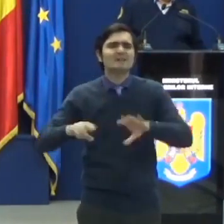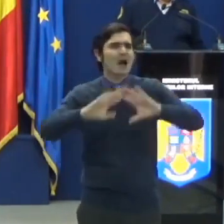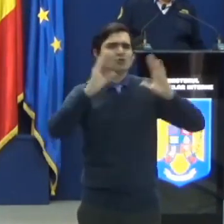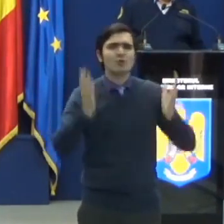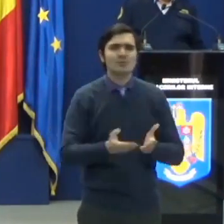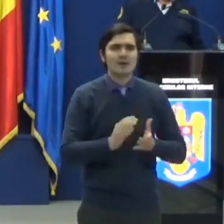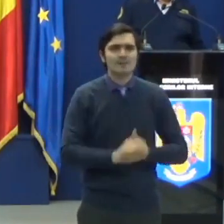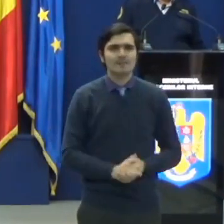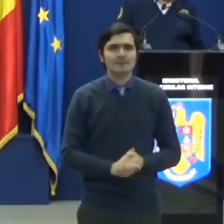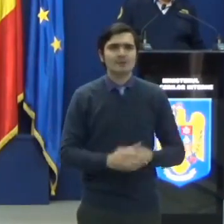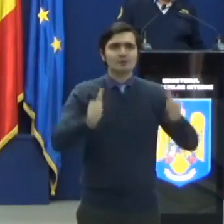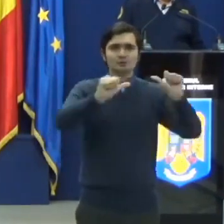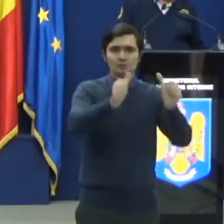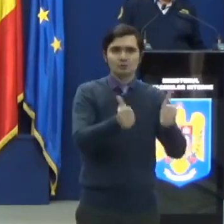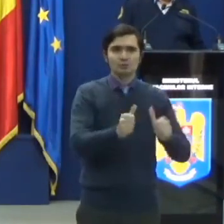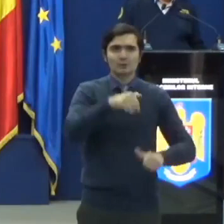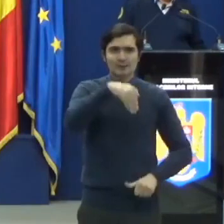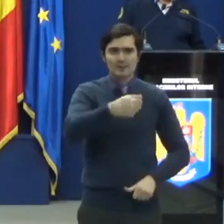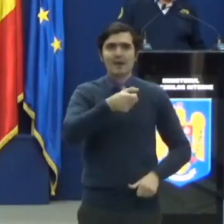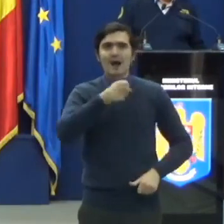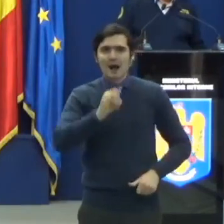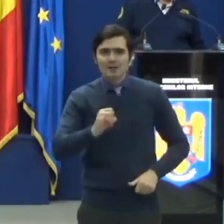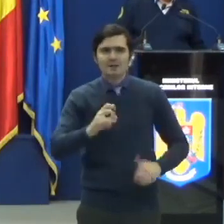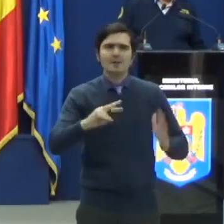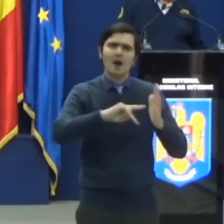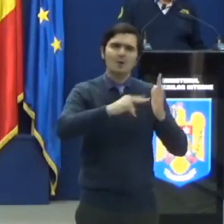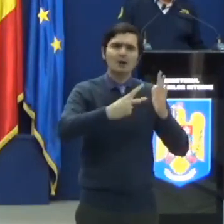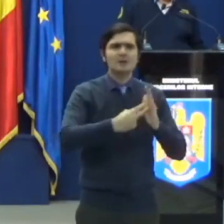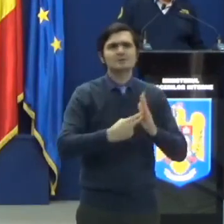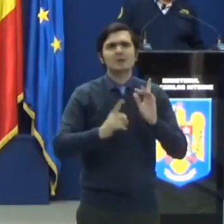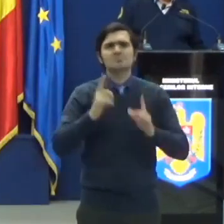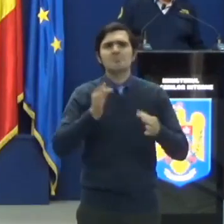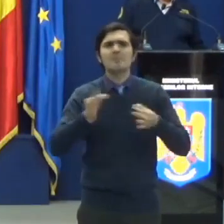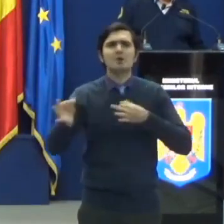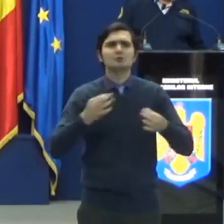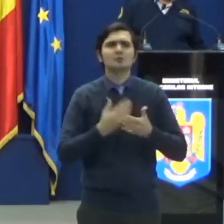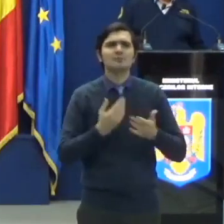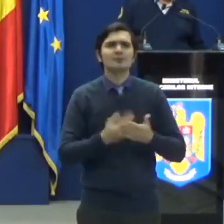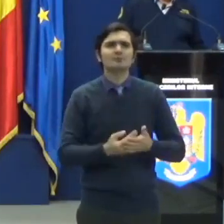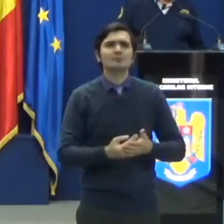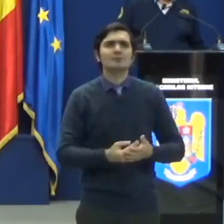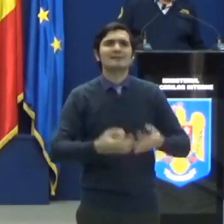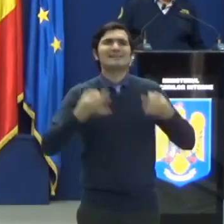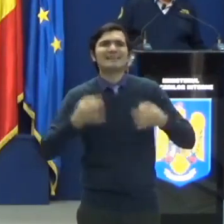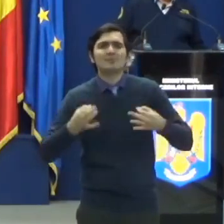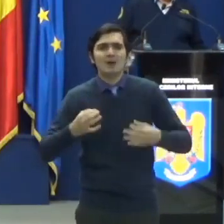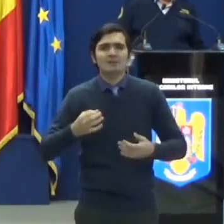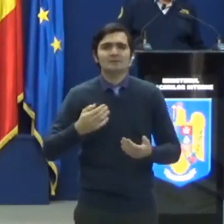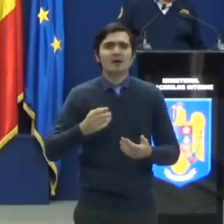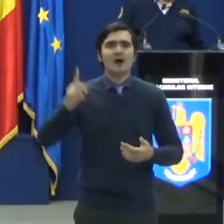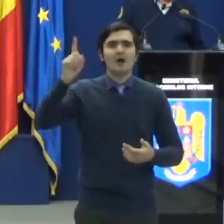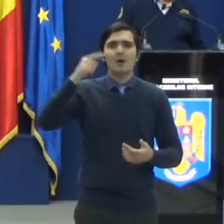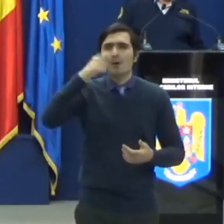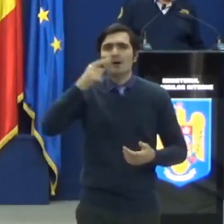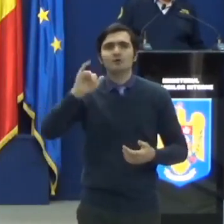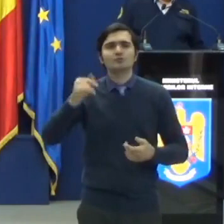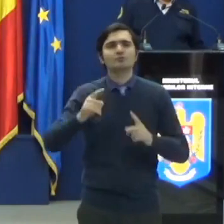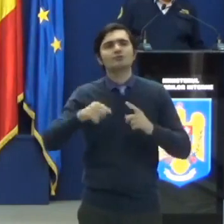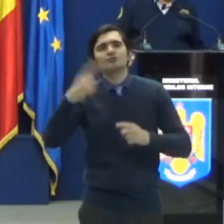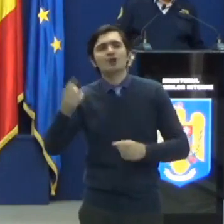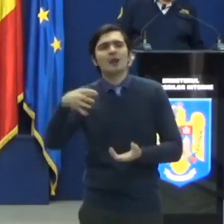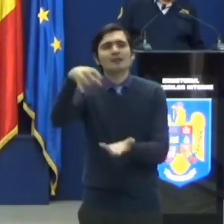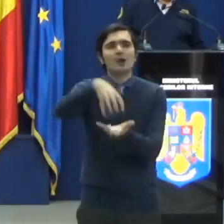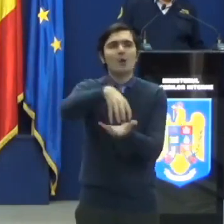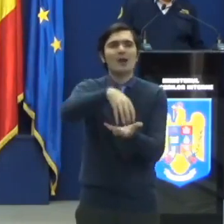Structurile Ministerului Afacerilor Interne au organizat măsuri de siguranță a orașului și a localităților limitrofe care au